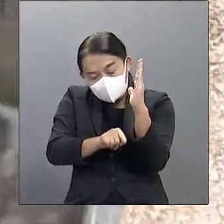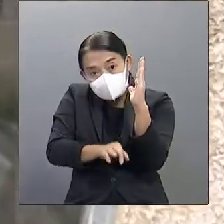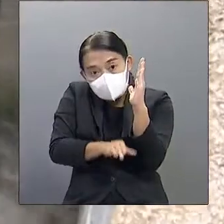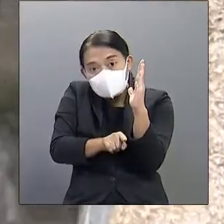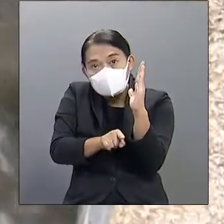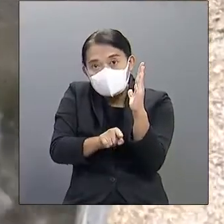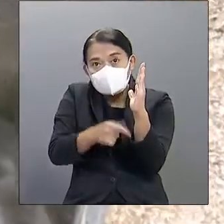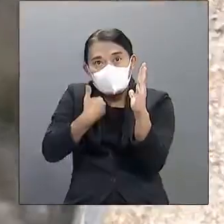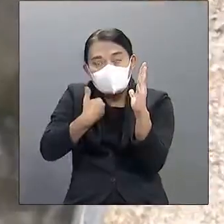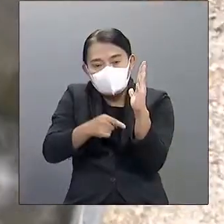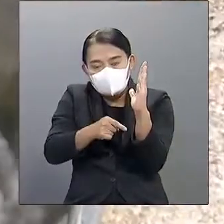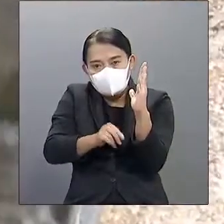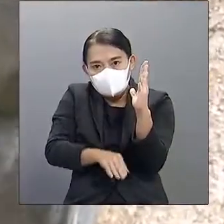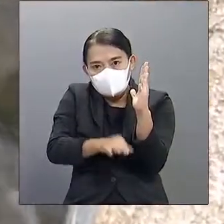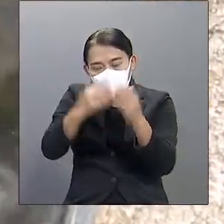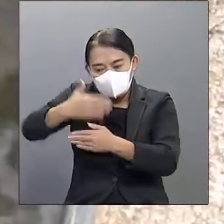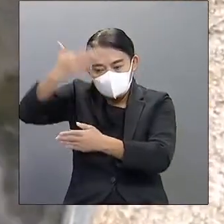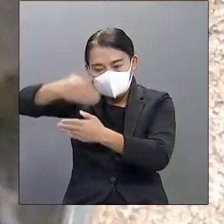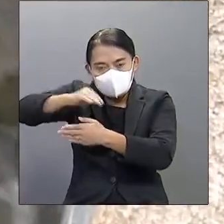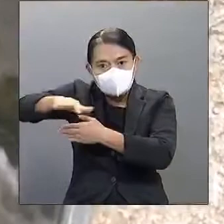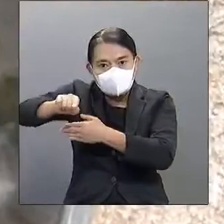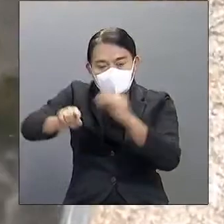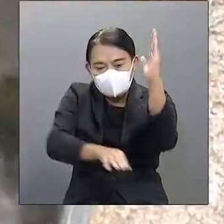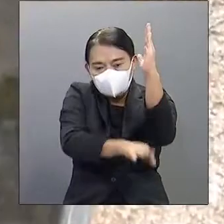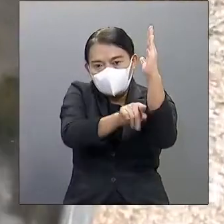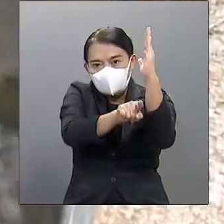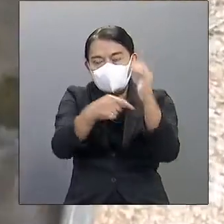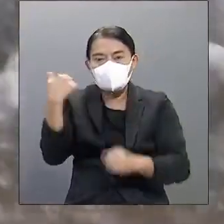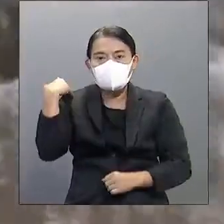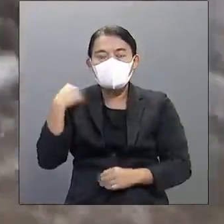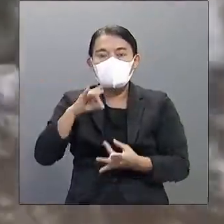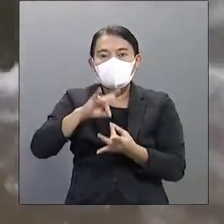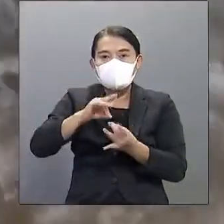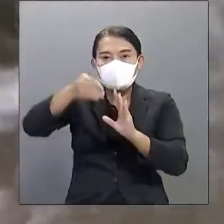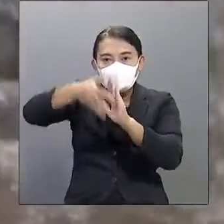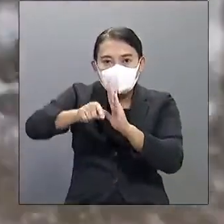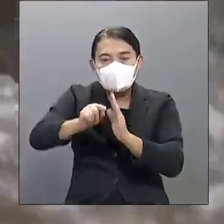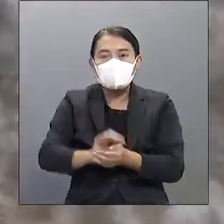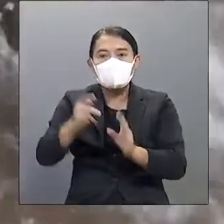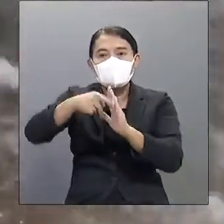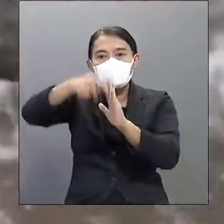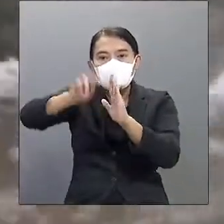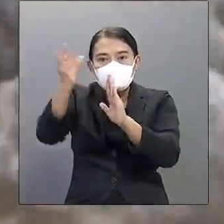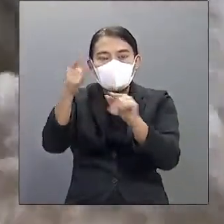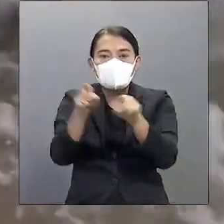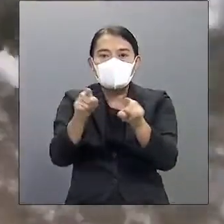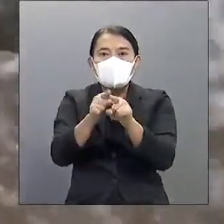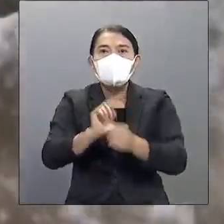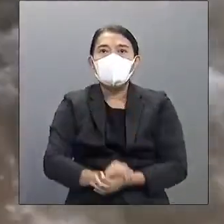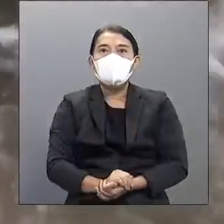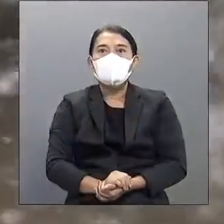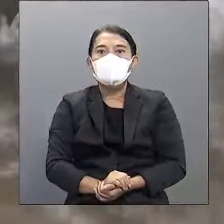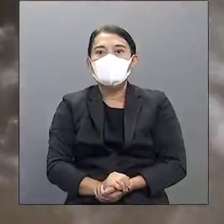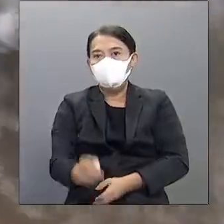ต่อเนื่องจากน้ำที่ระบายลงมาจากจังหวัดตอนบนไม่ว่าจะเป็นสุโขทัยและพิษณุโลกค่ะจุดหนึ่งที่